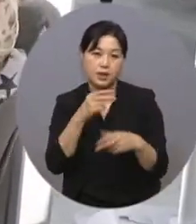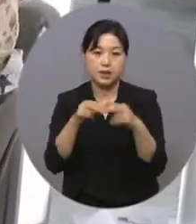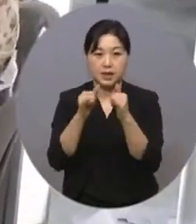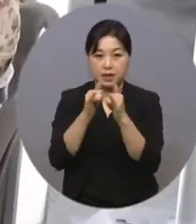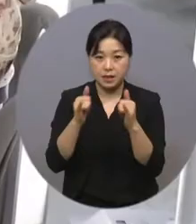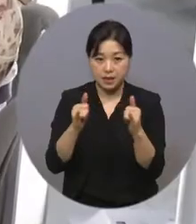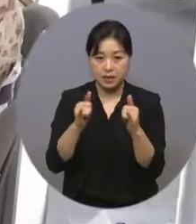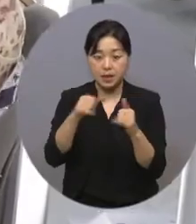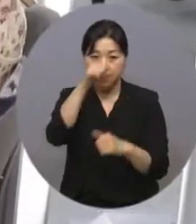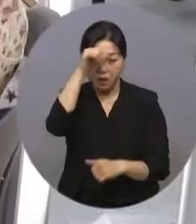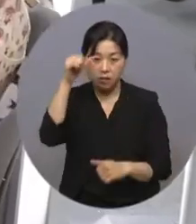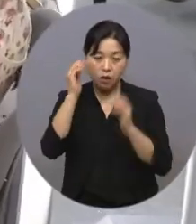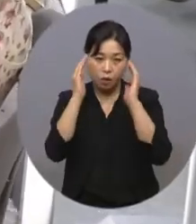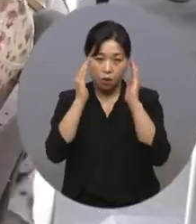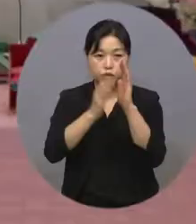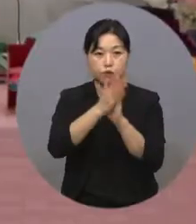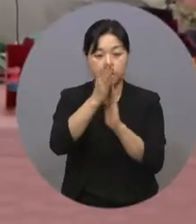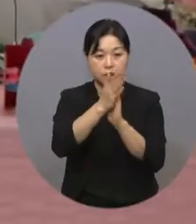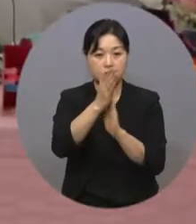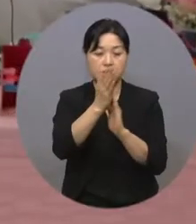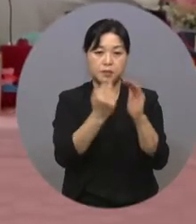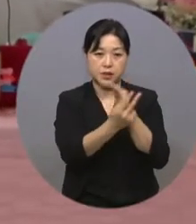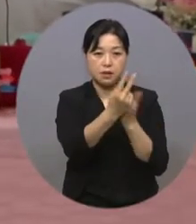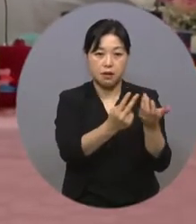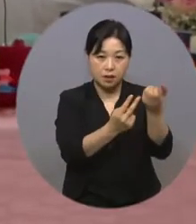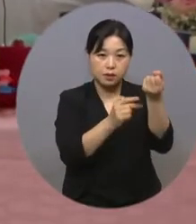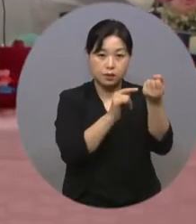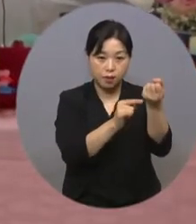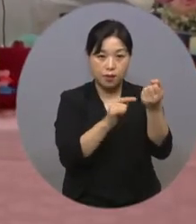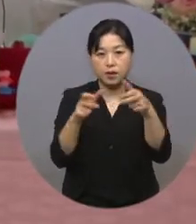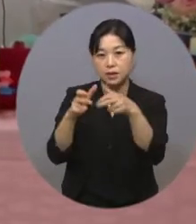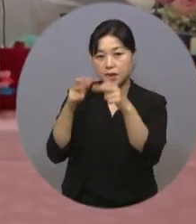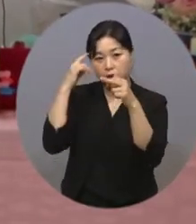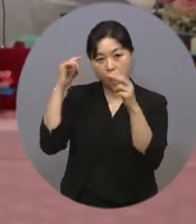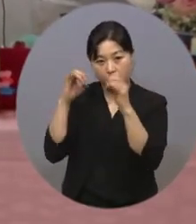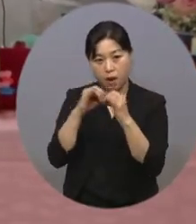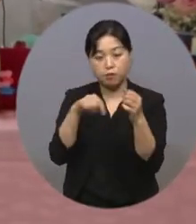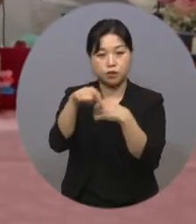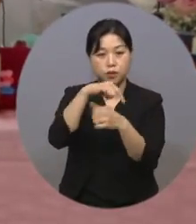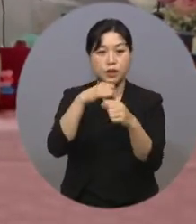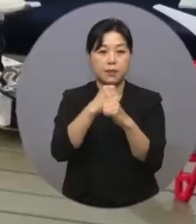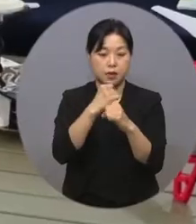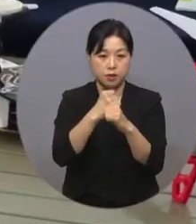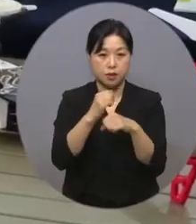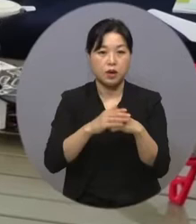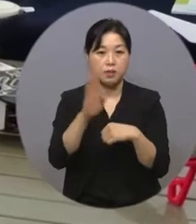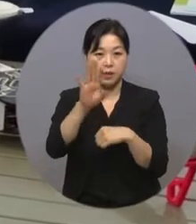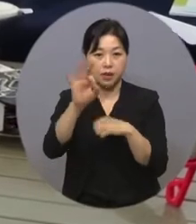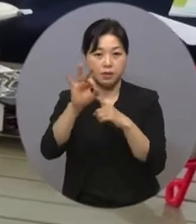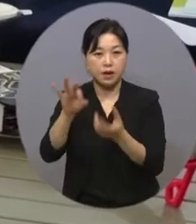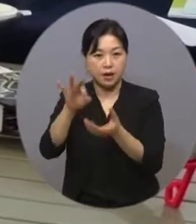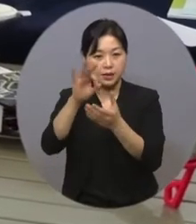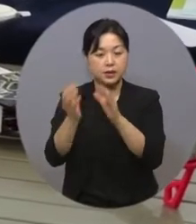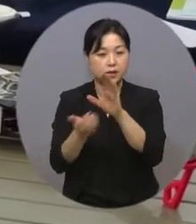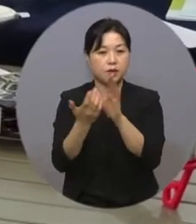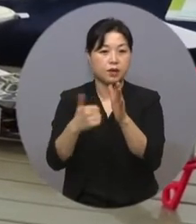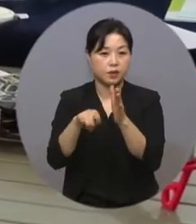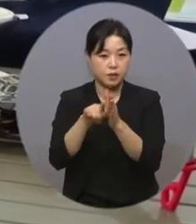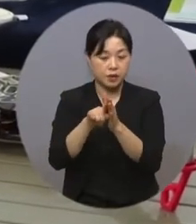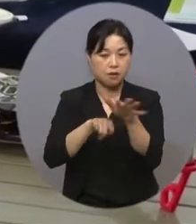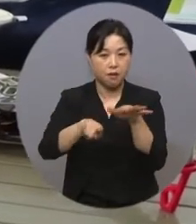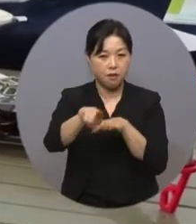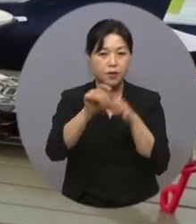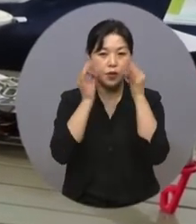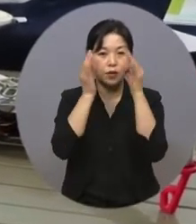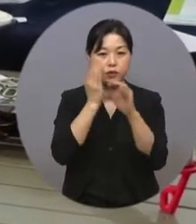도시라는 비전 아래 장애 공감 분위기를 조성하고 베리어프리의 가치를 실현하는 데